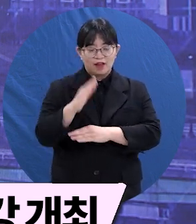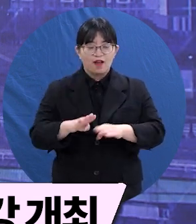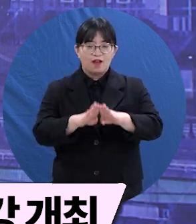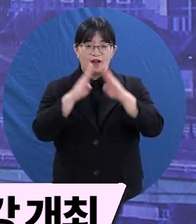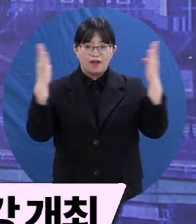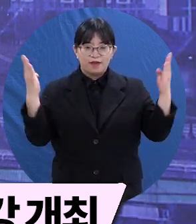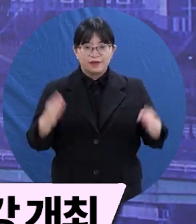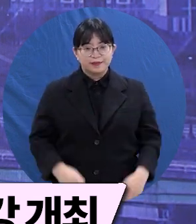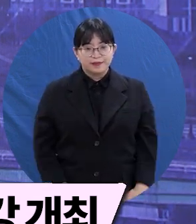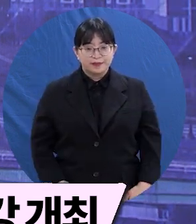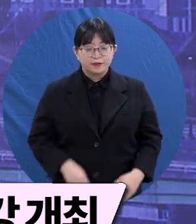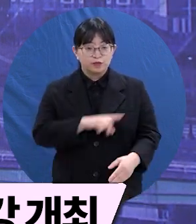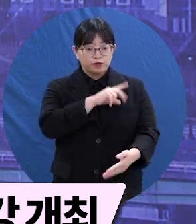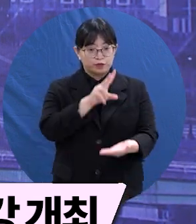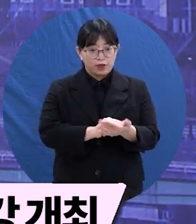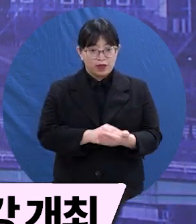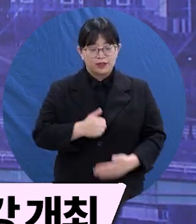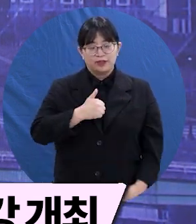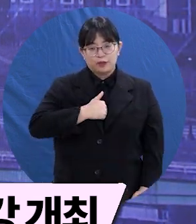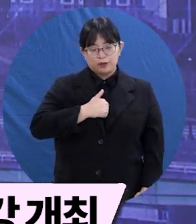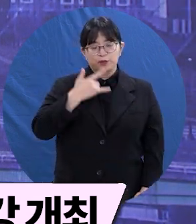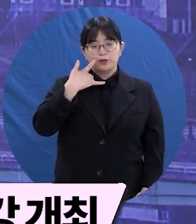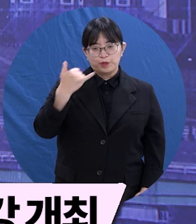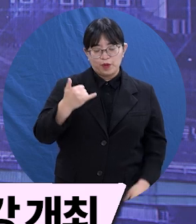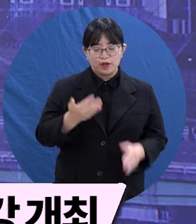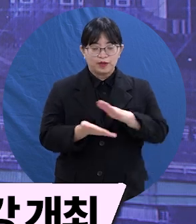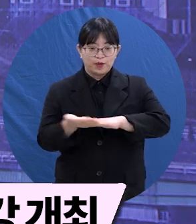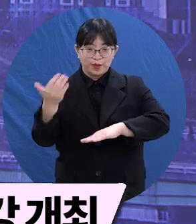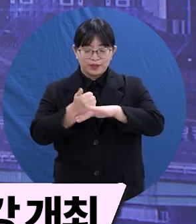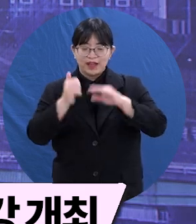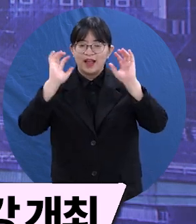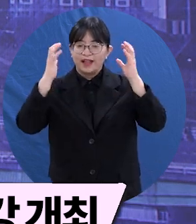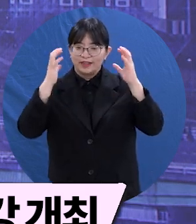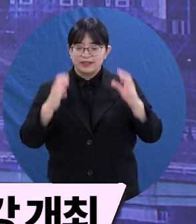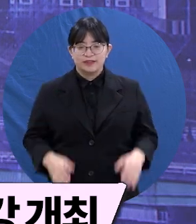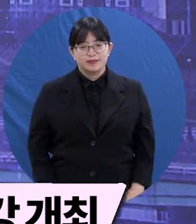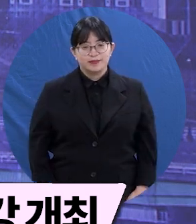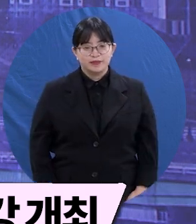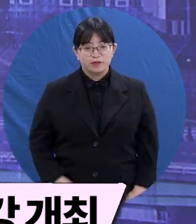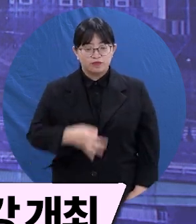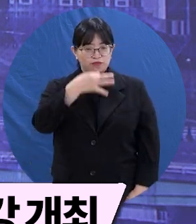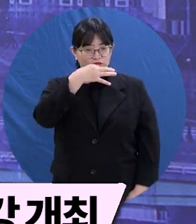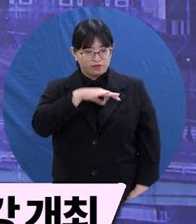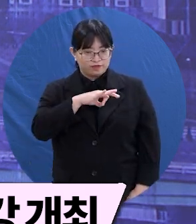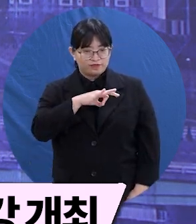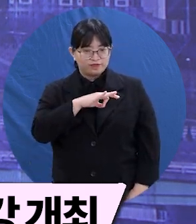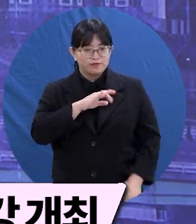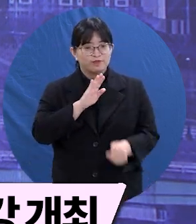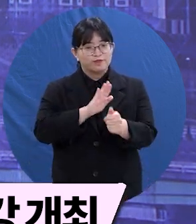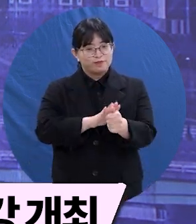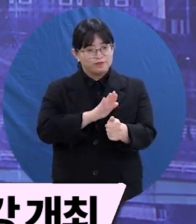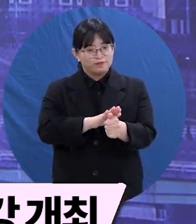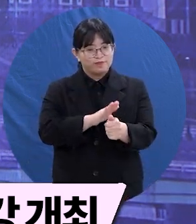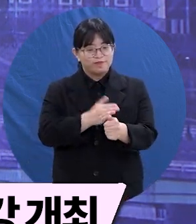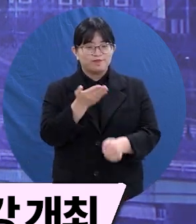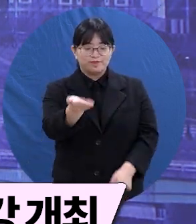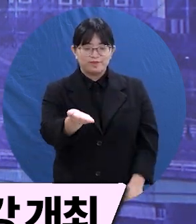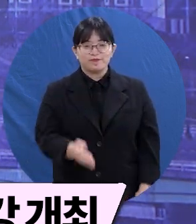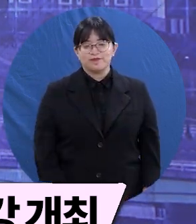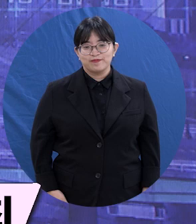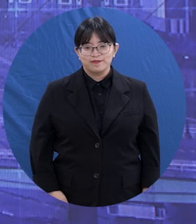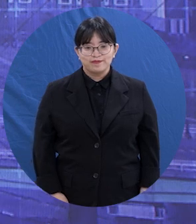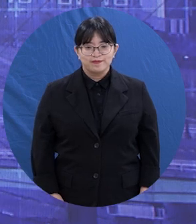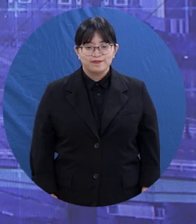개최합니다. 이번 강연은 자존감 있는 부모, 성공하는 아이를 주제로 부모와 자녀 모두에게 유익한